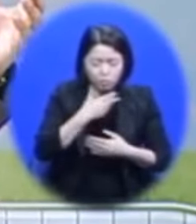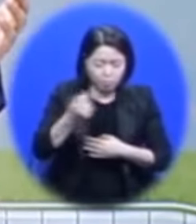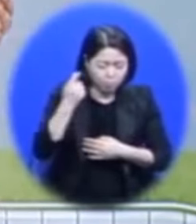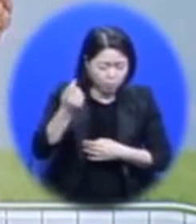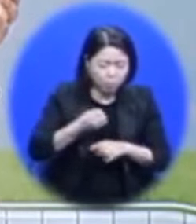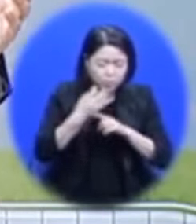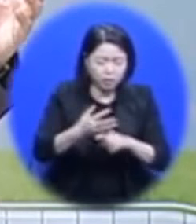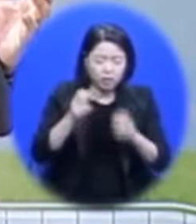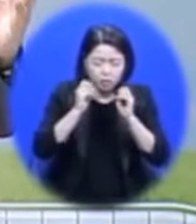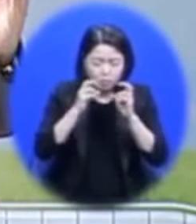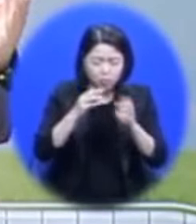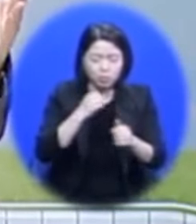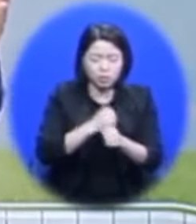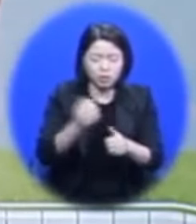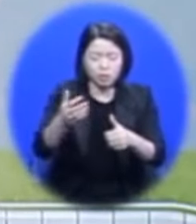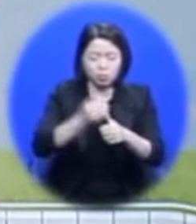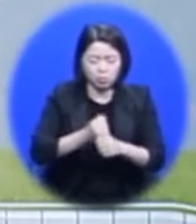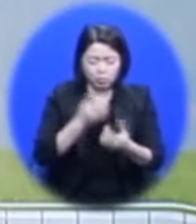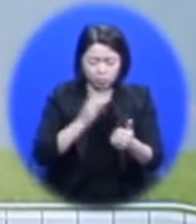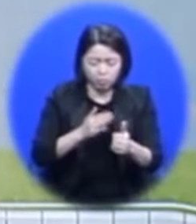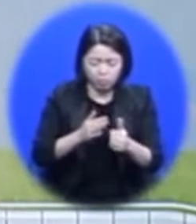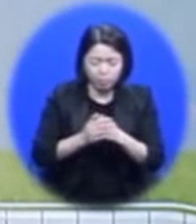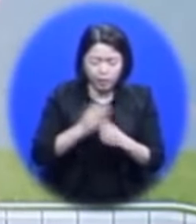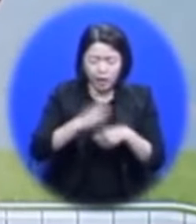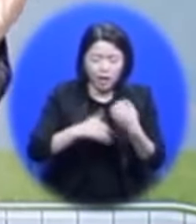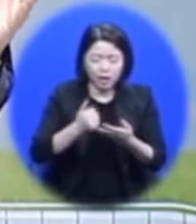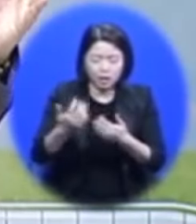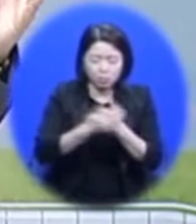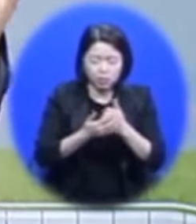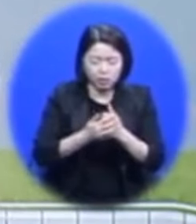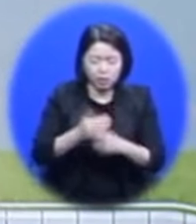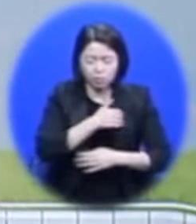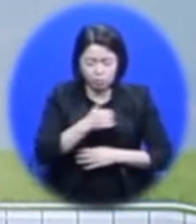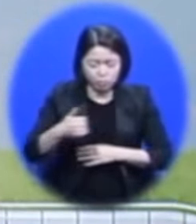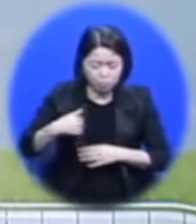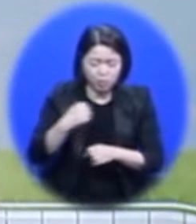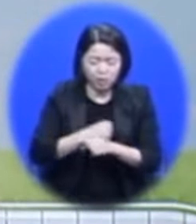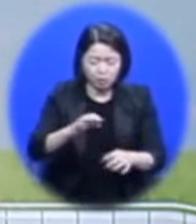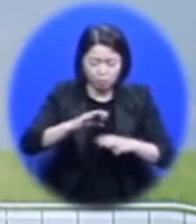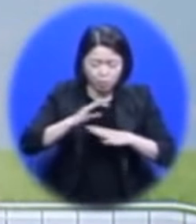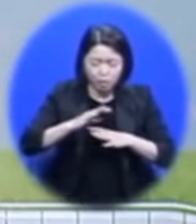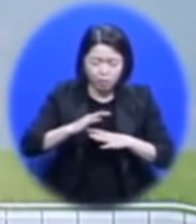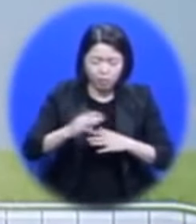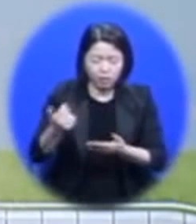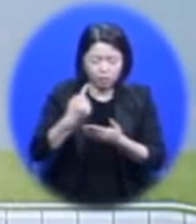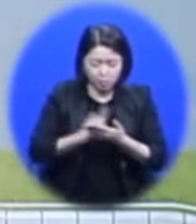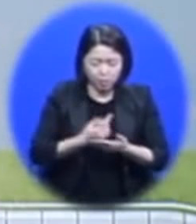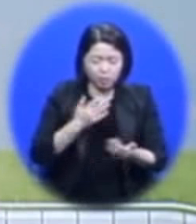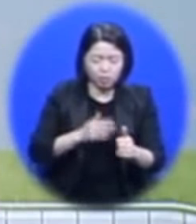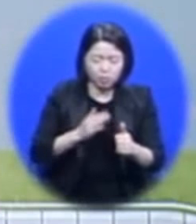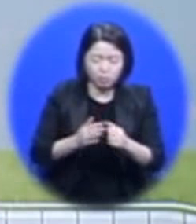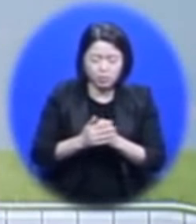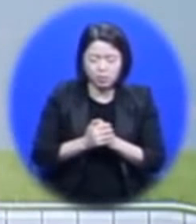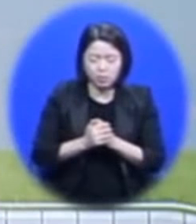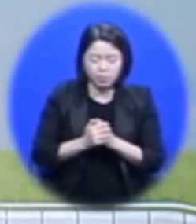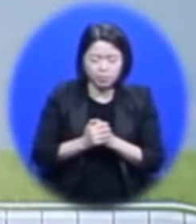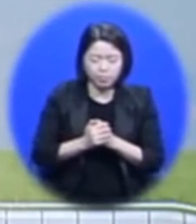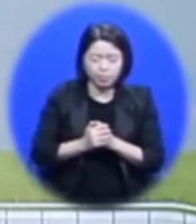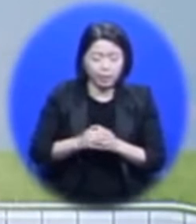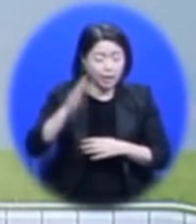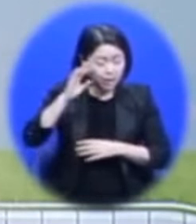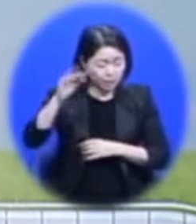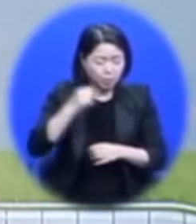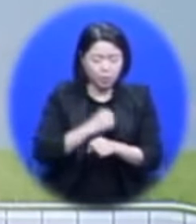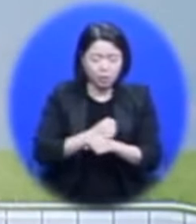선교사님들을 주님 붙들어 주소서. 하나님의 은혜가 충만하게 놀라우게 임하게 하여 주옵소서.